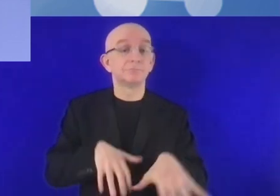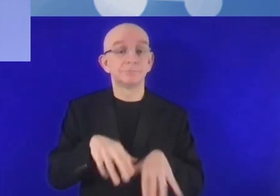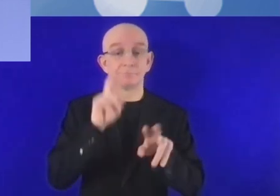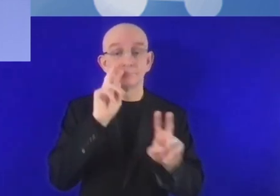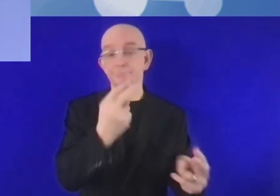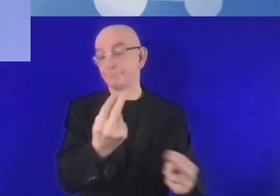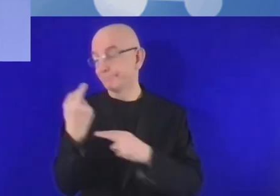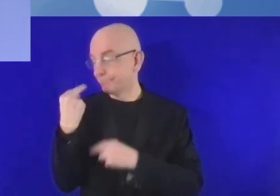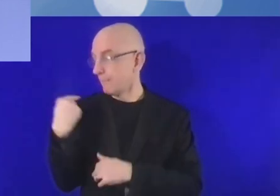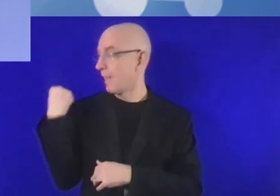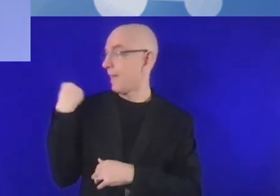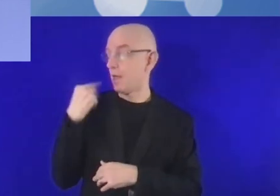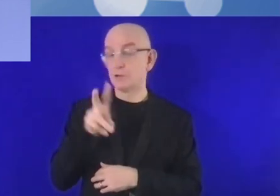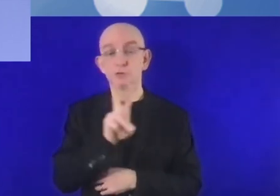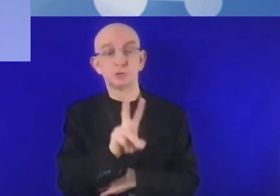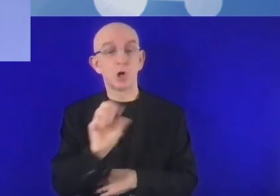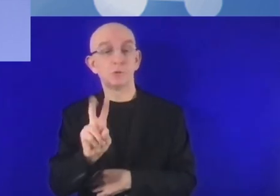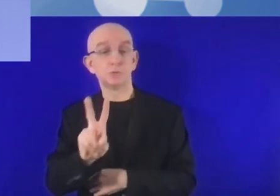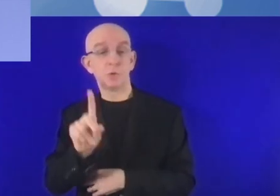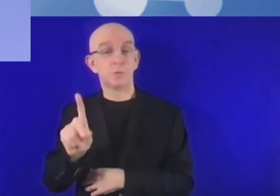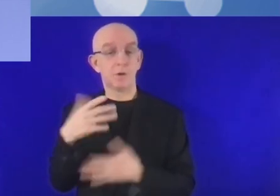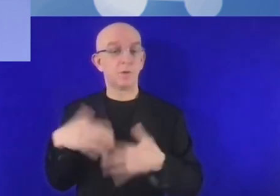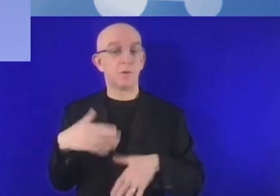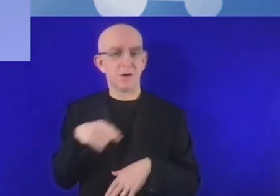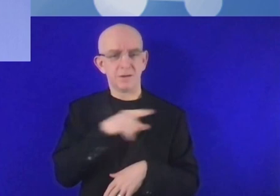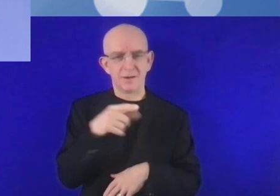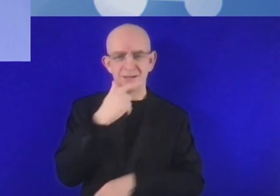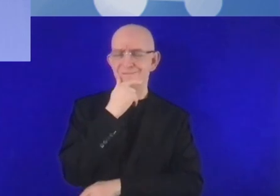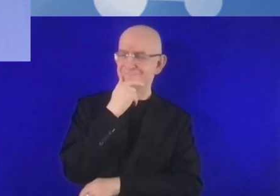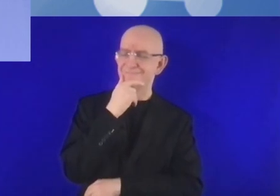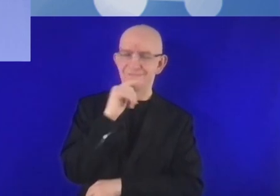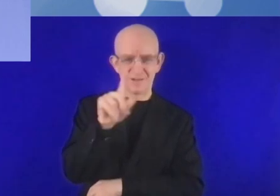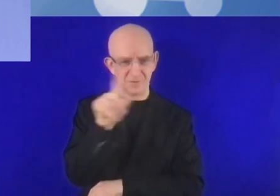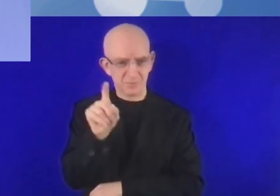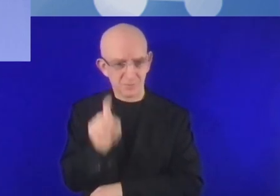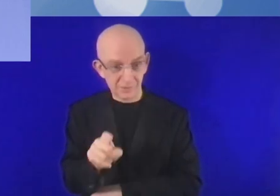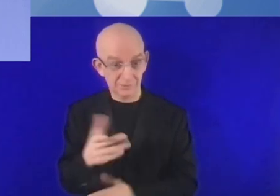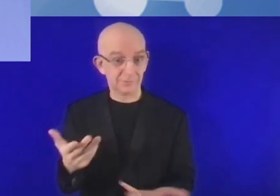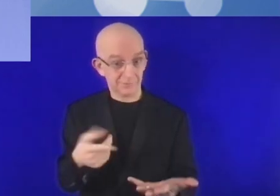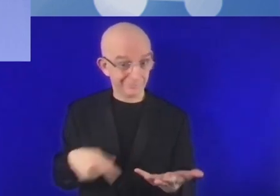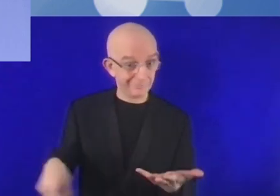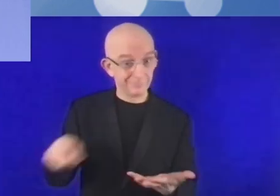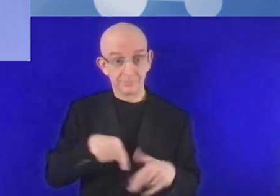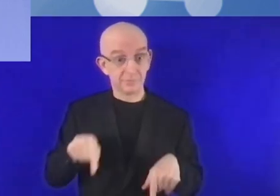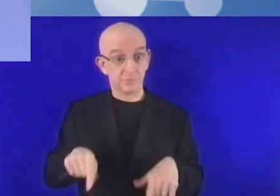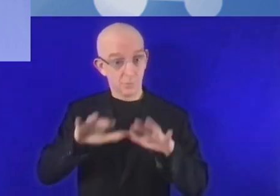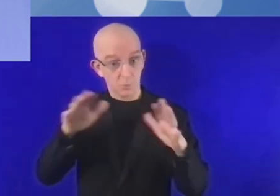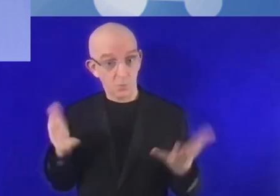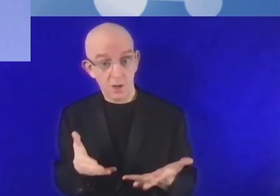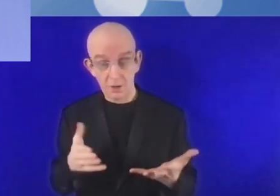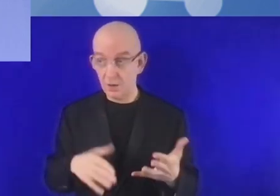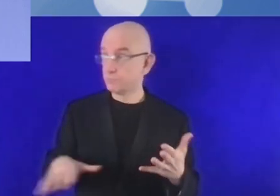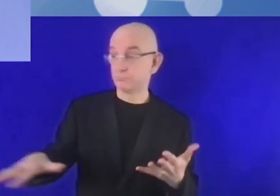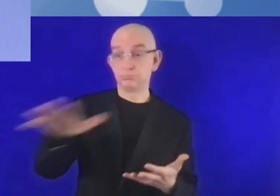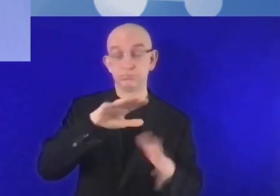okresie, w którym jesteśmy teraz, udało się człowiekowi znaleźć dla siebie godne miejsce w świecie pełnym technologii, czy też